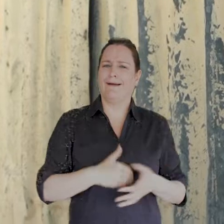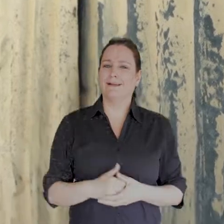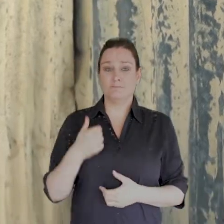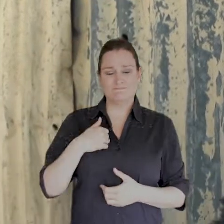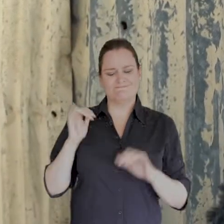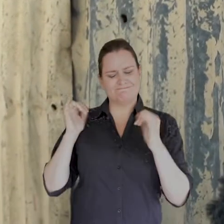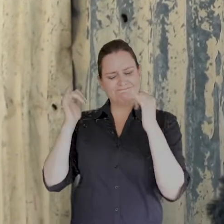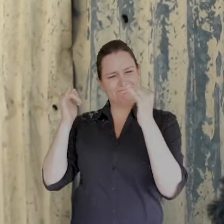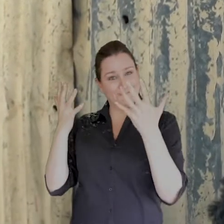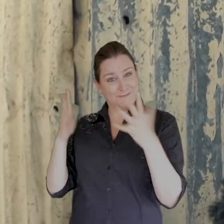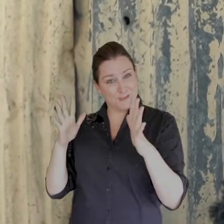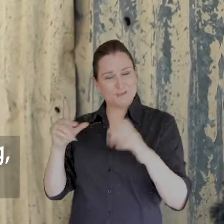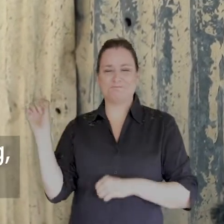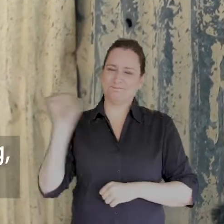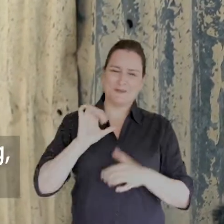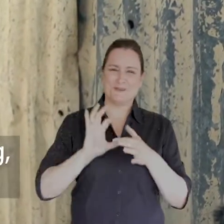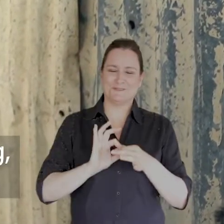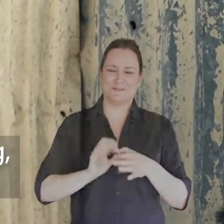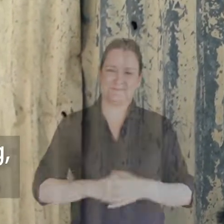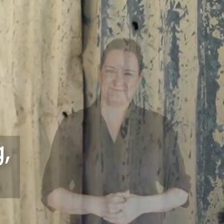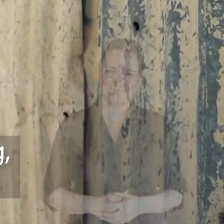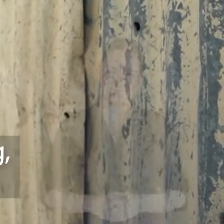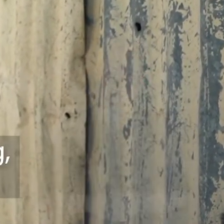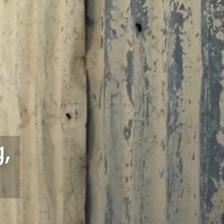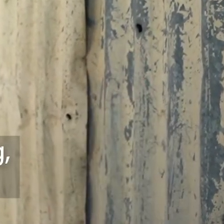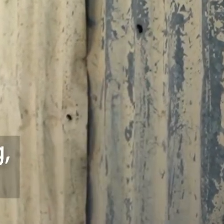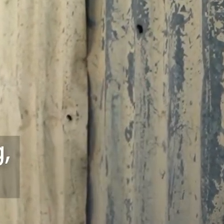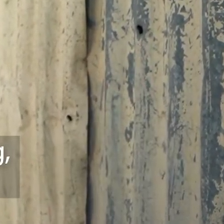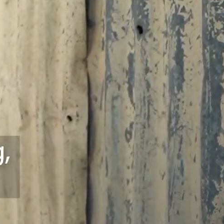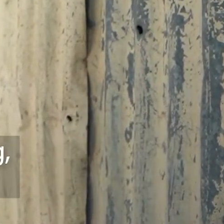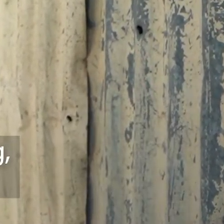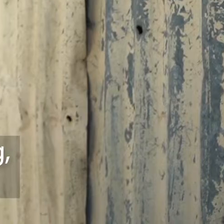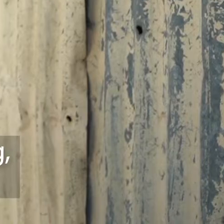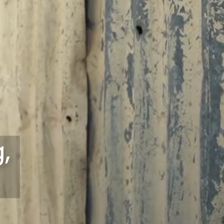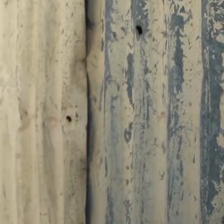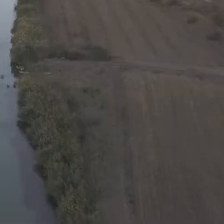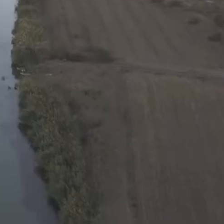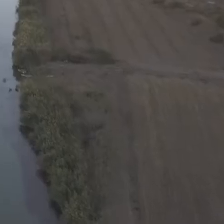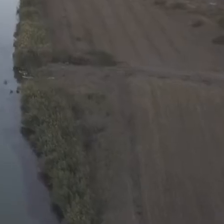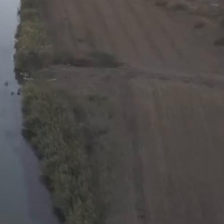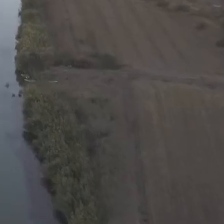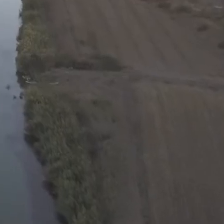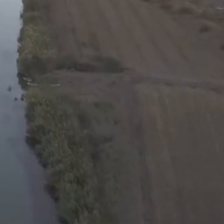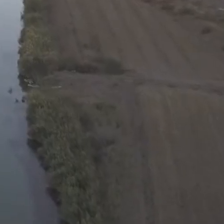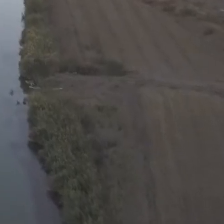Opa, jy het ooit gevang? Opa, het nie ooit vir ons gevang nie. Ons blijft, ons loopt dans, dans en daar kom ons terug.